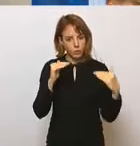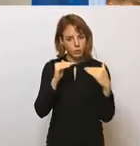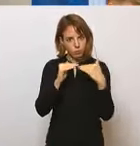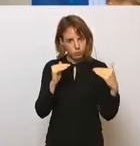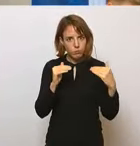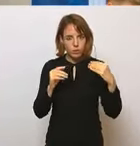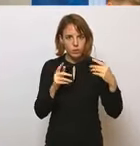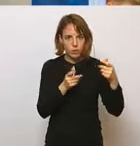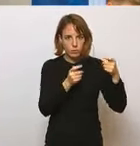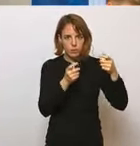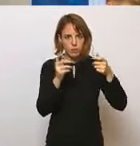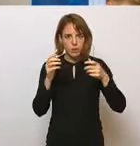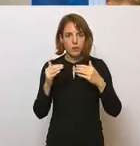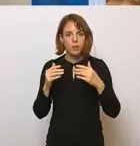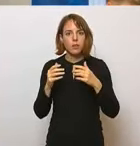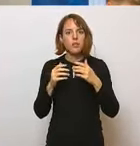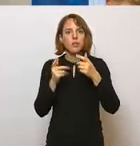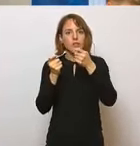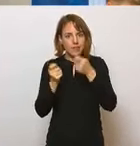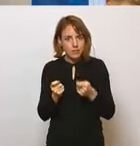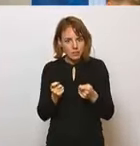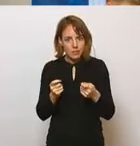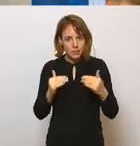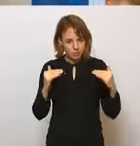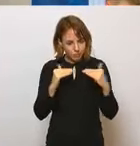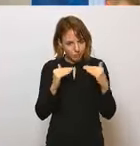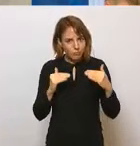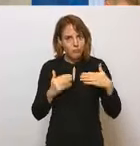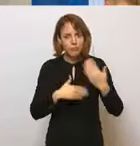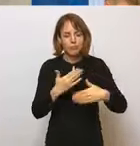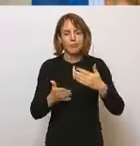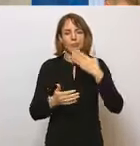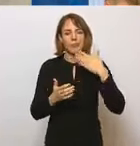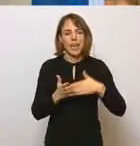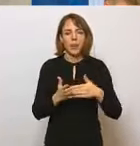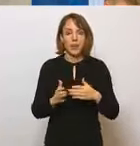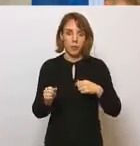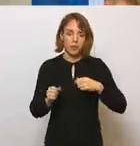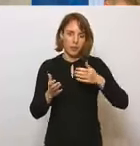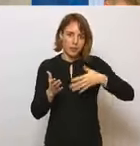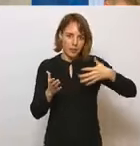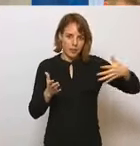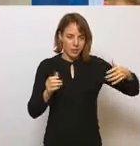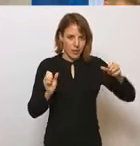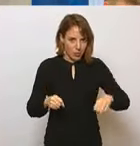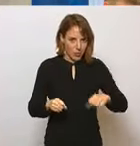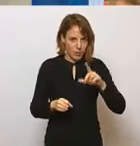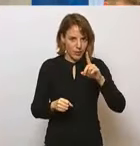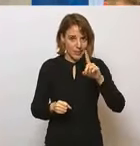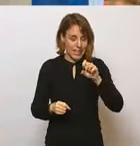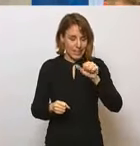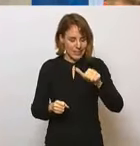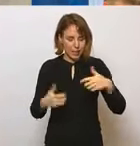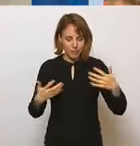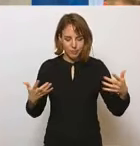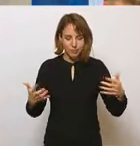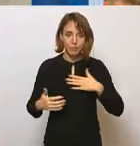Alors après, pour répondre de manière plus globale à ce qu'il faudrait en plus du DMA et du DSA, je pense que je pourrais en parler des heures, mais moi ce que